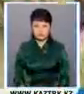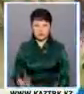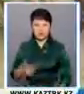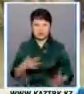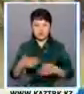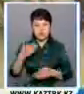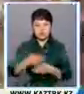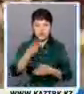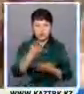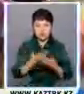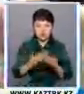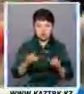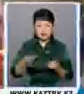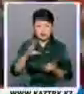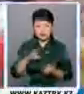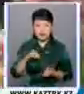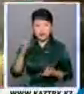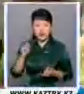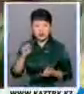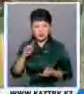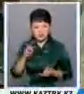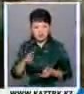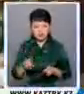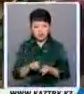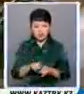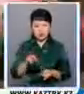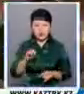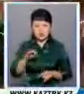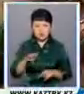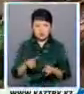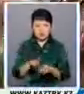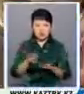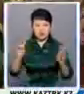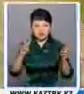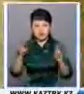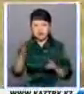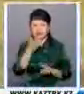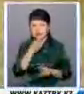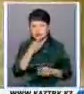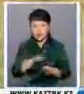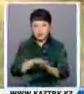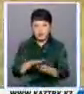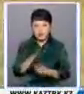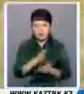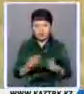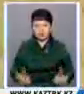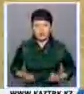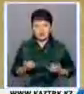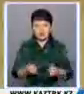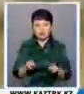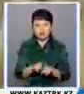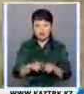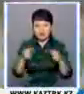Сахнада Әзірбайжан, армян және чешен халықтарының әні шырқалып, әсем ырғақты билер орындалуда. Бұл ұлыстардың бәрі сұсты да